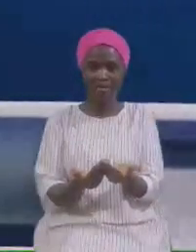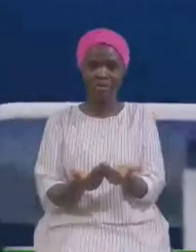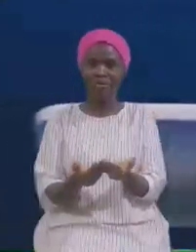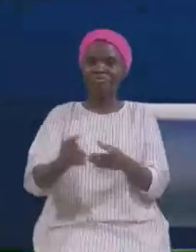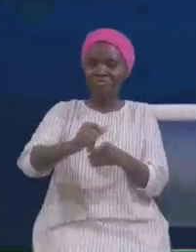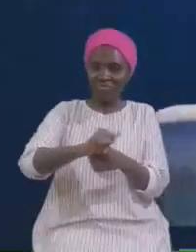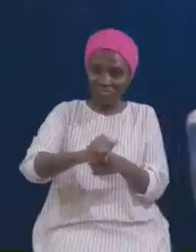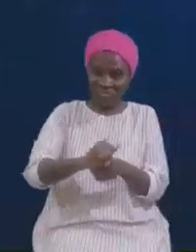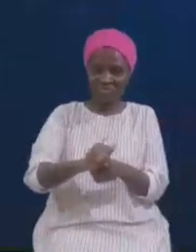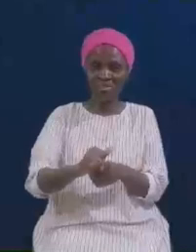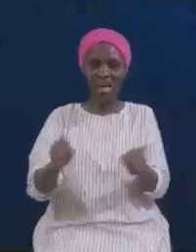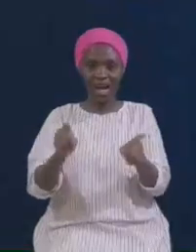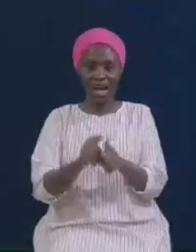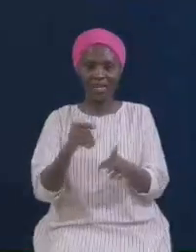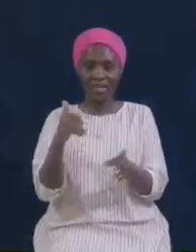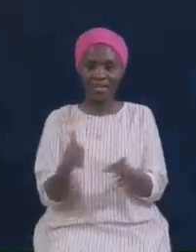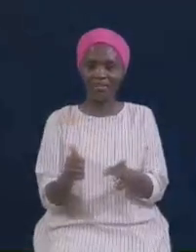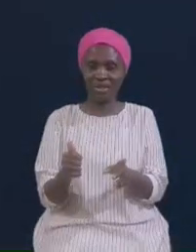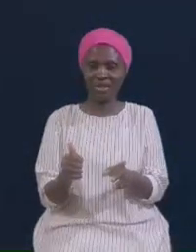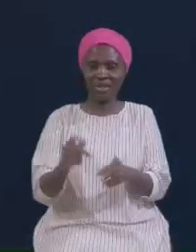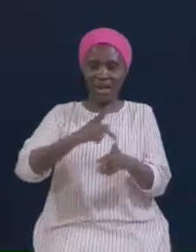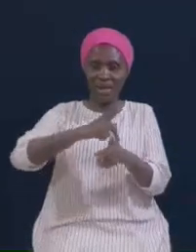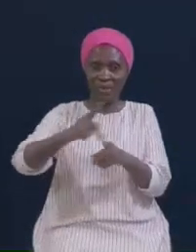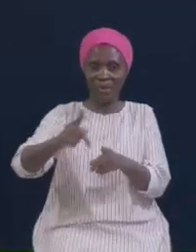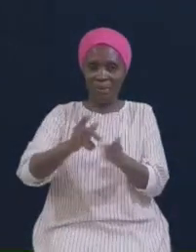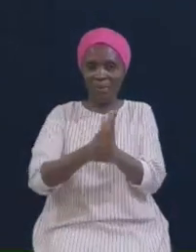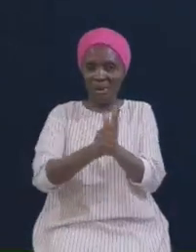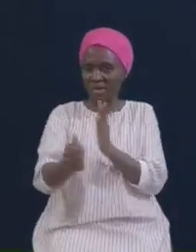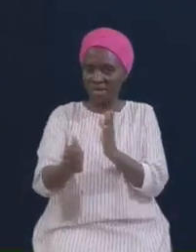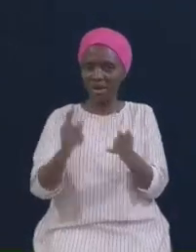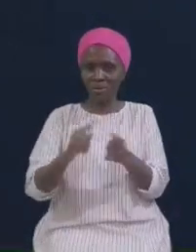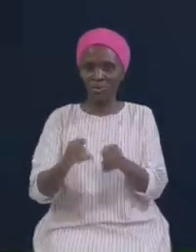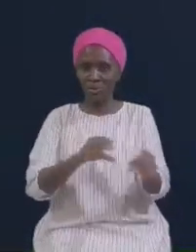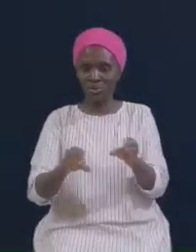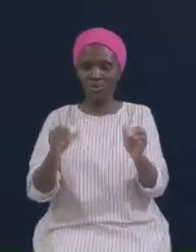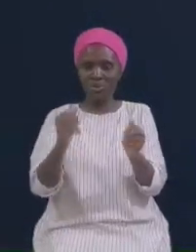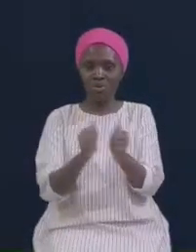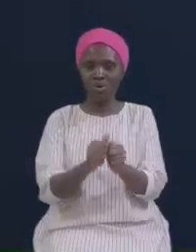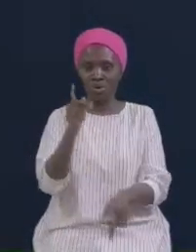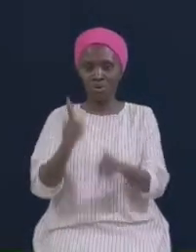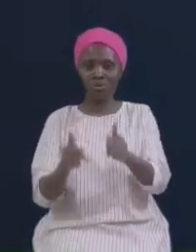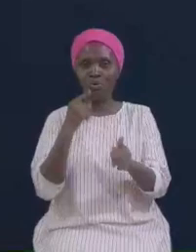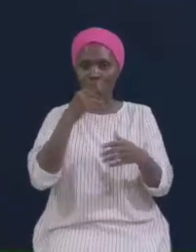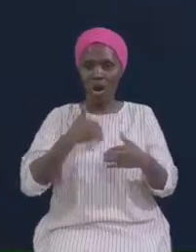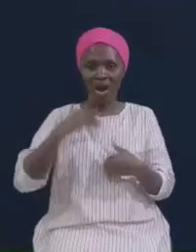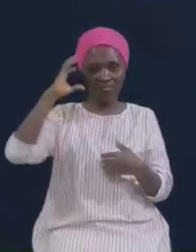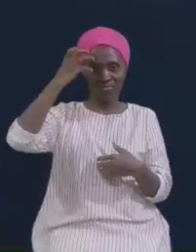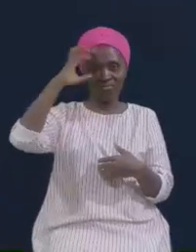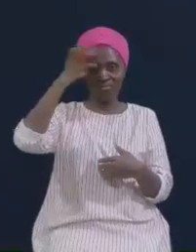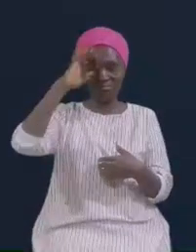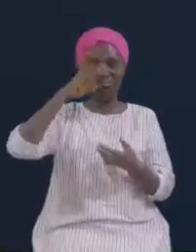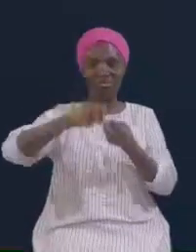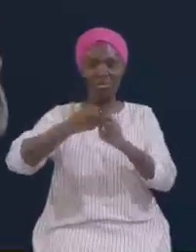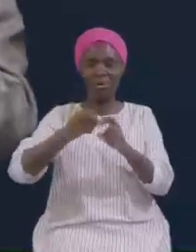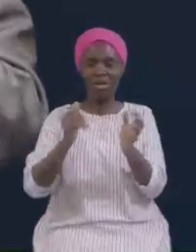sa formation en tant qu'expert pour gérer des gens qui ont des problèmes mentaux.